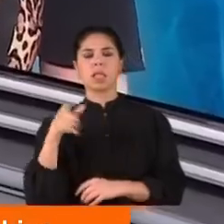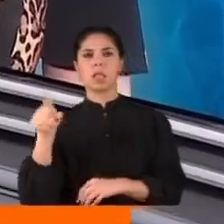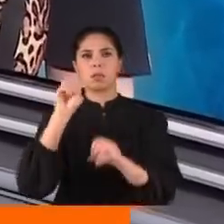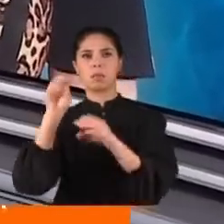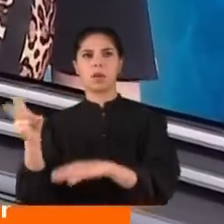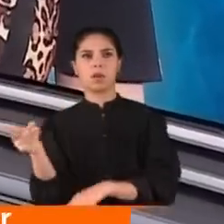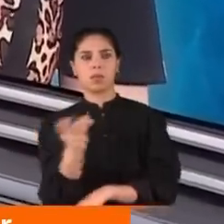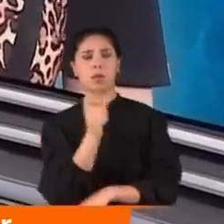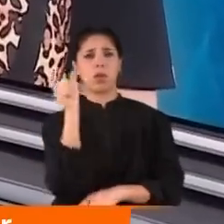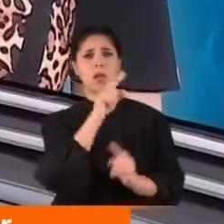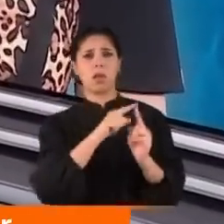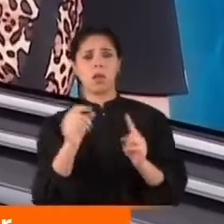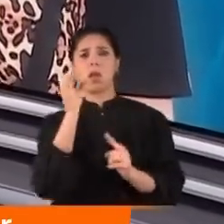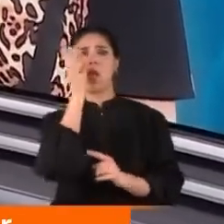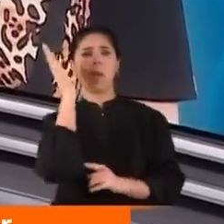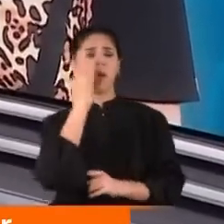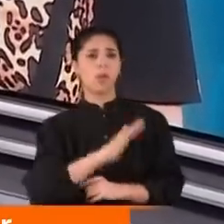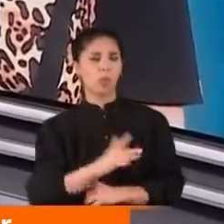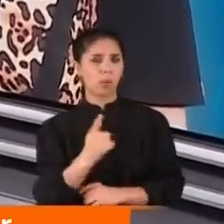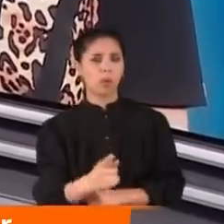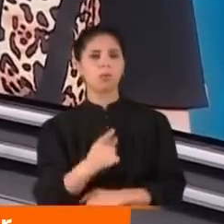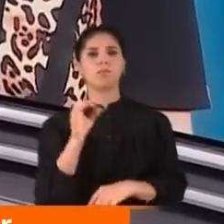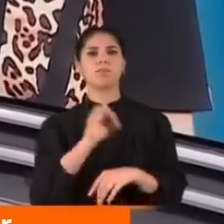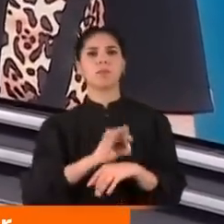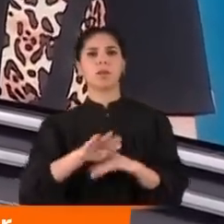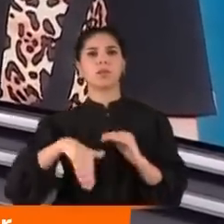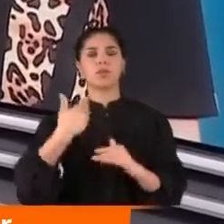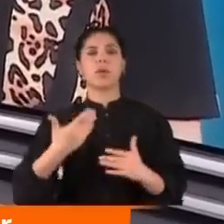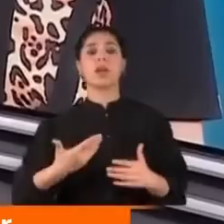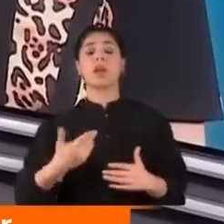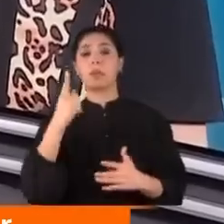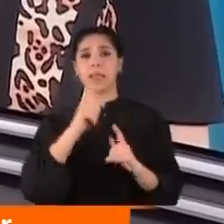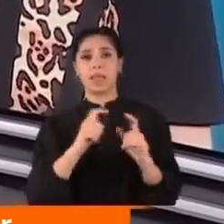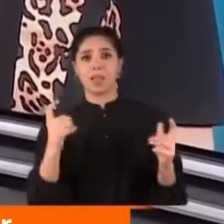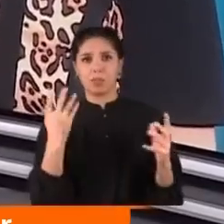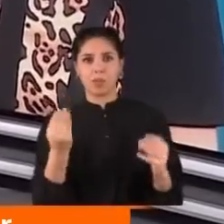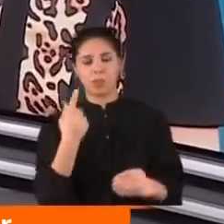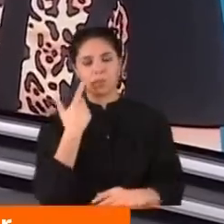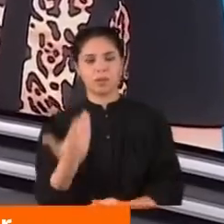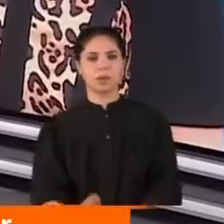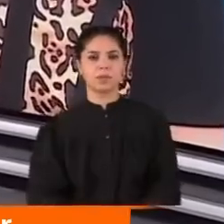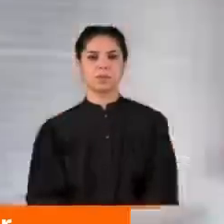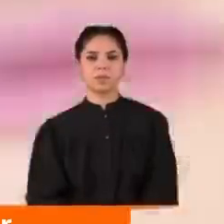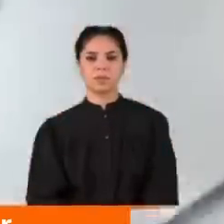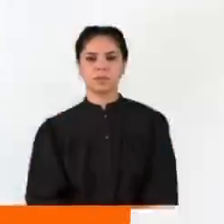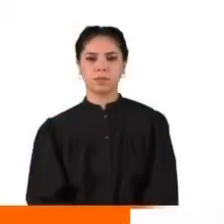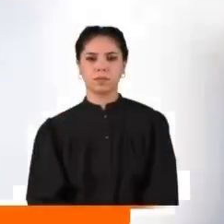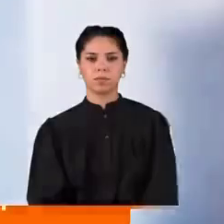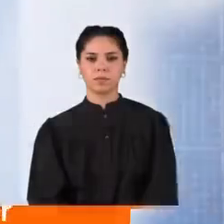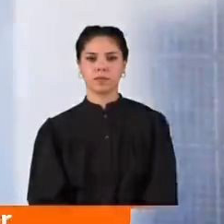kaçmıştı. Aylardır da kendisinden haber alınamıyordu. İlerleyen dakikalarda heyecanlandıran bir gelişme oldu.